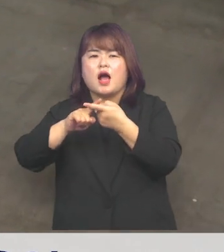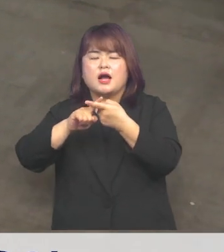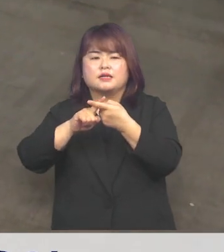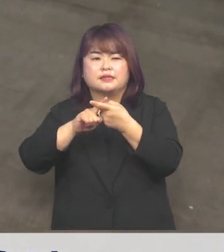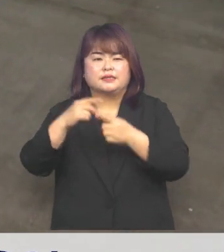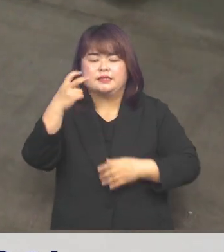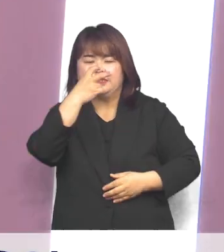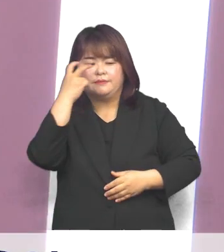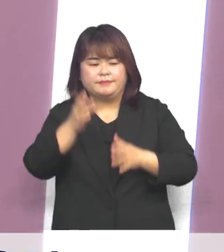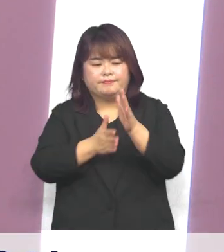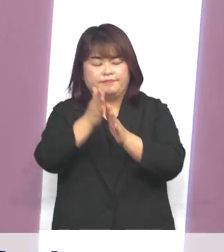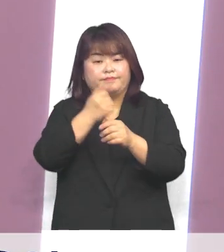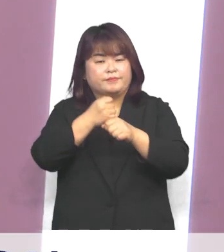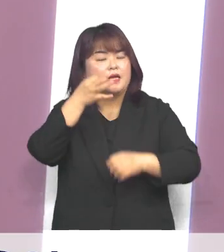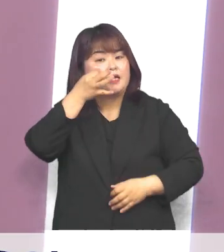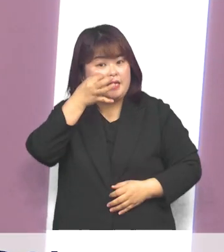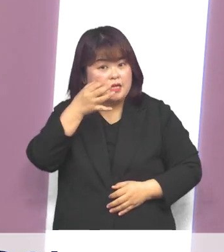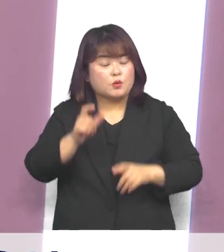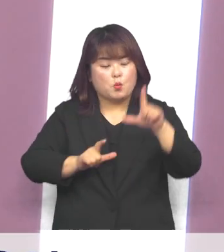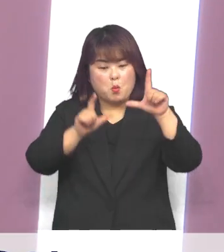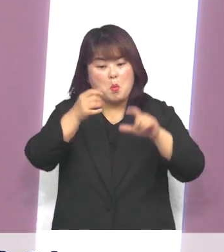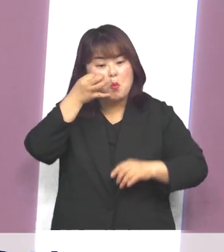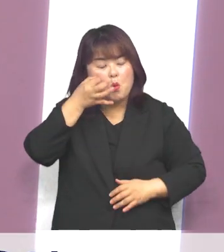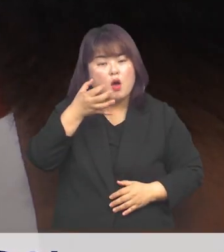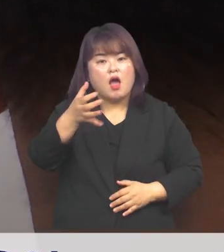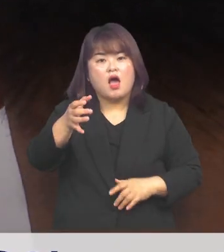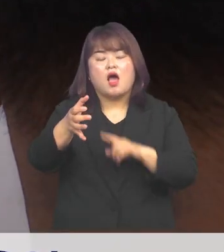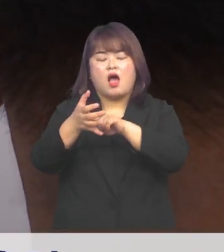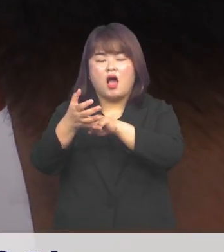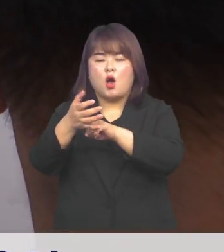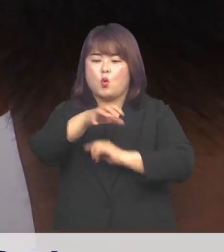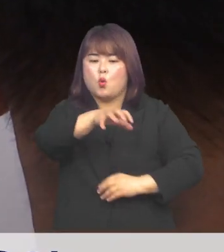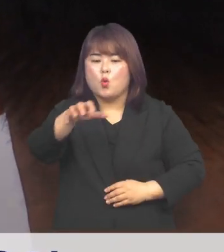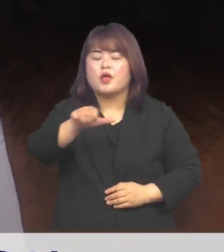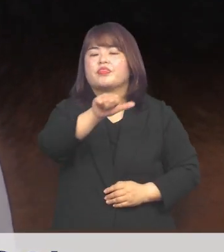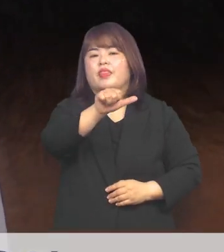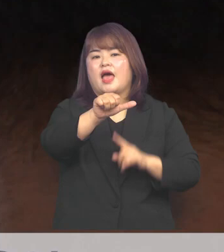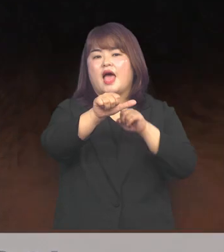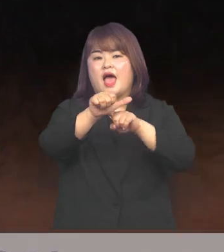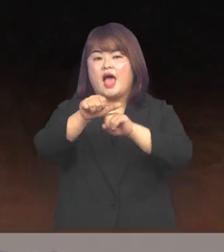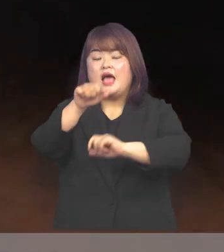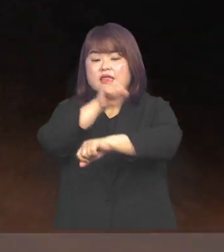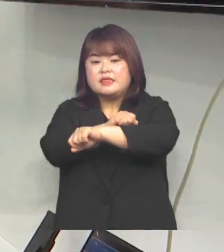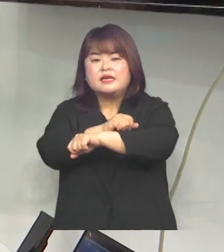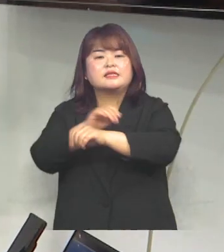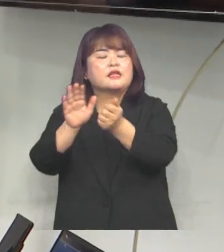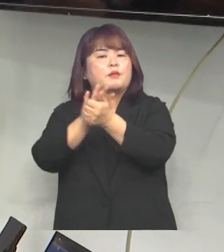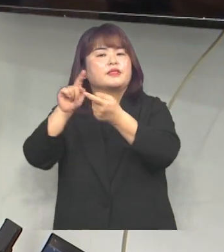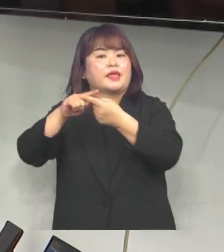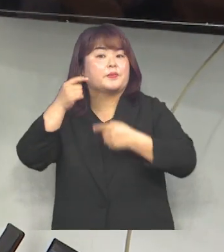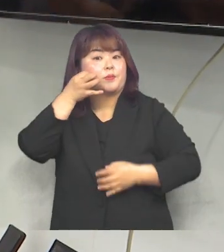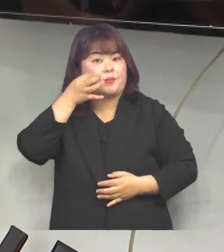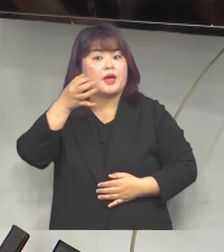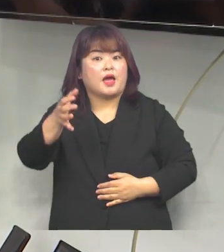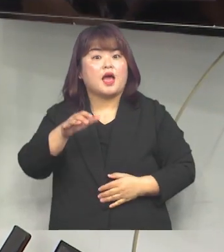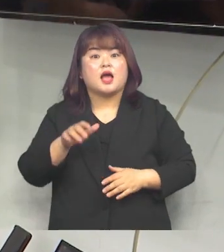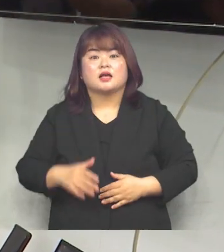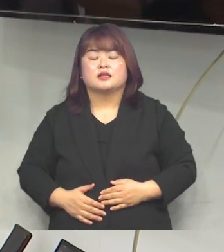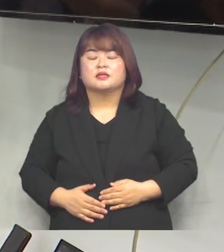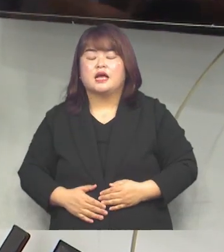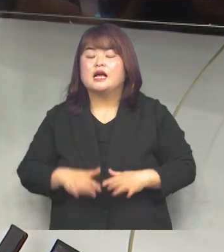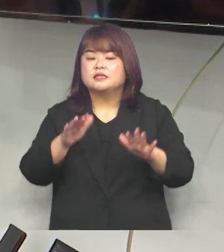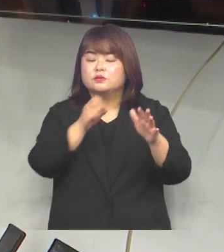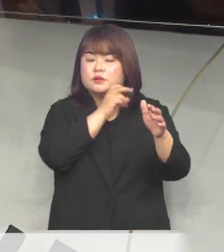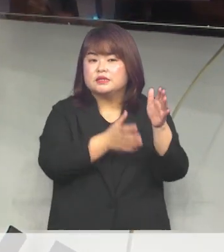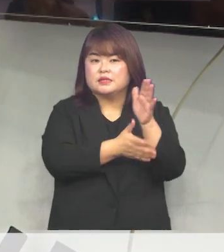관련된 정책과 기술을 선보였으며 용인 내 우수기업 5곳의 제품과 서비스 등도 소개되었습니다. 한편